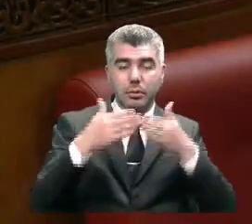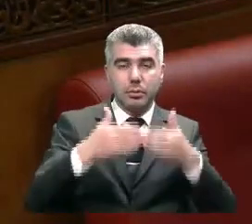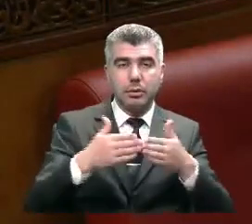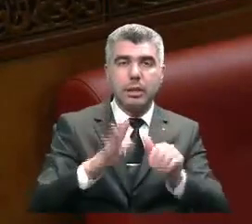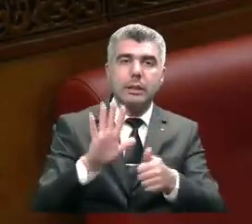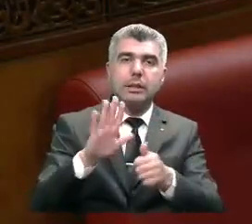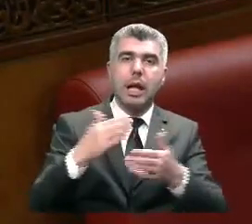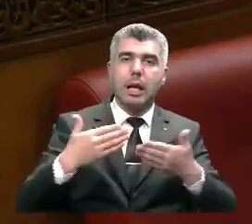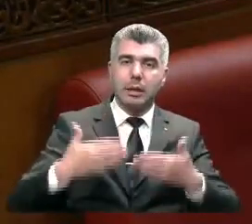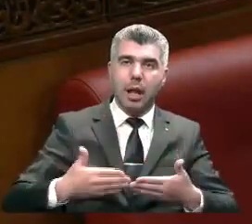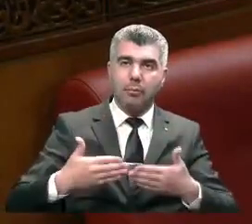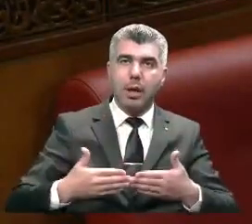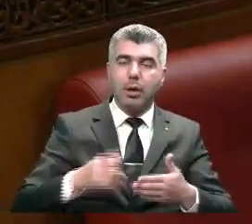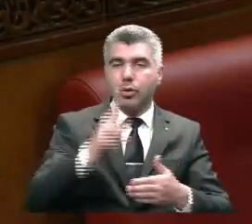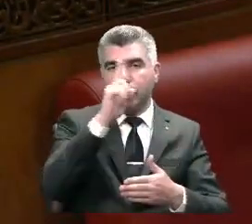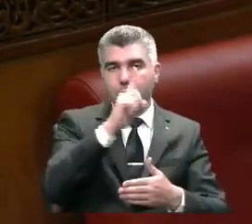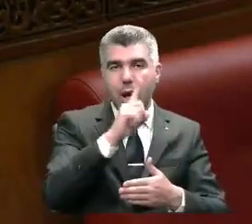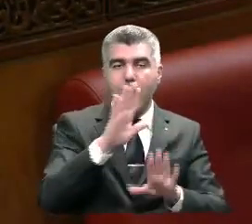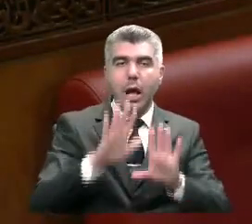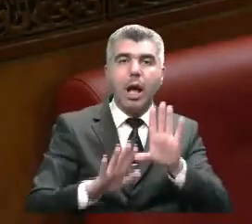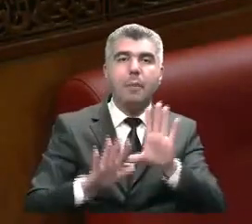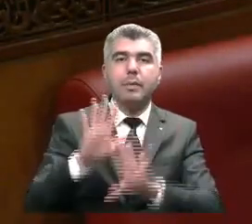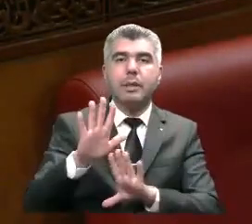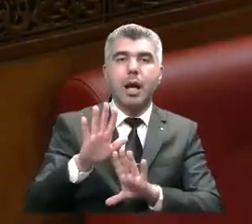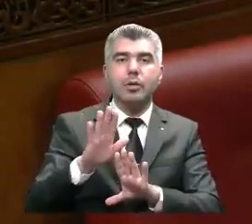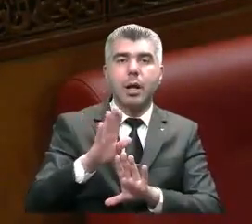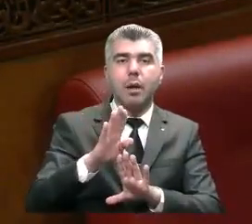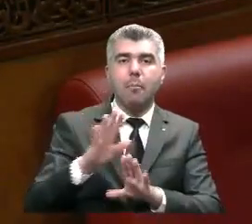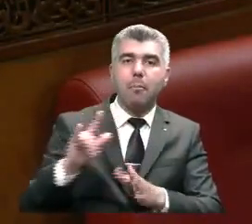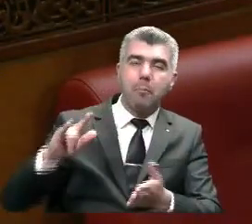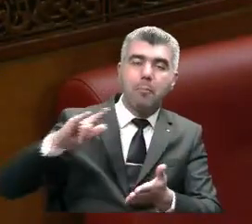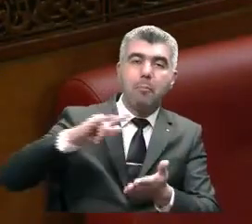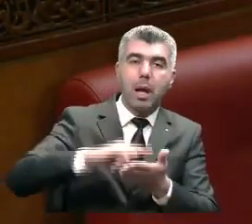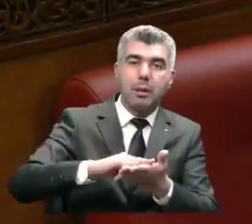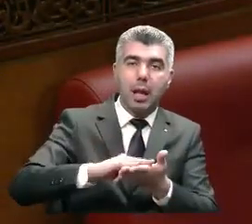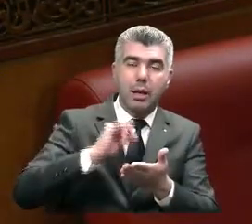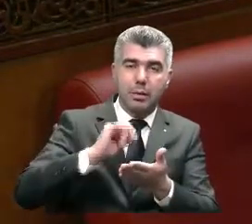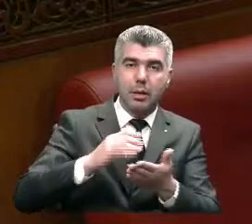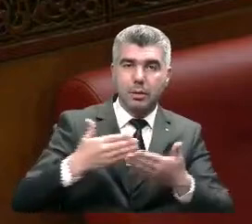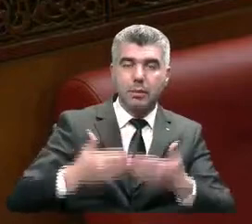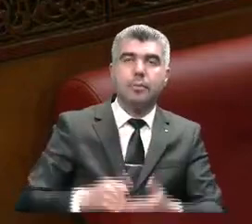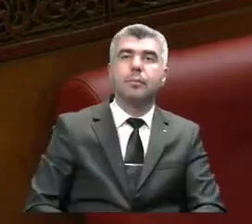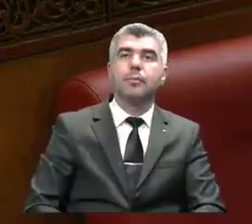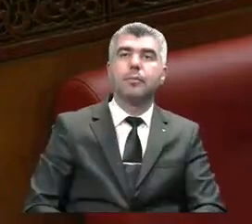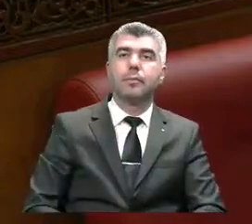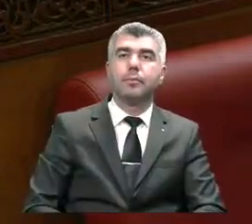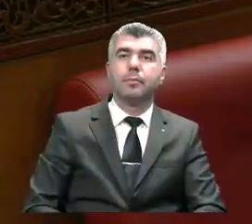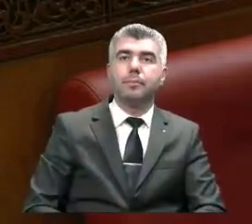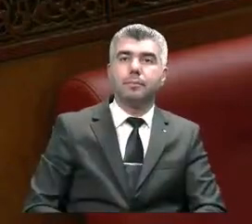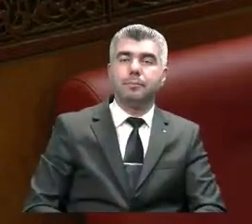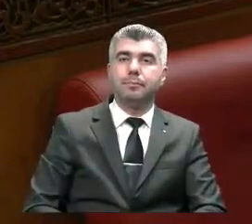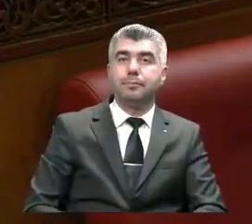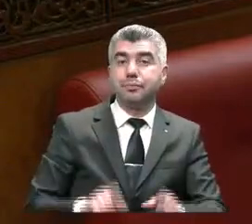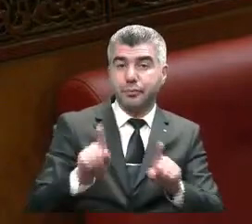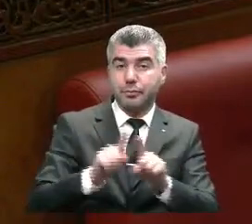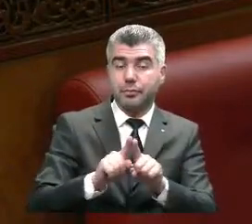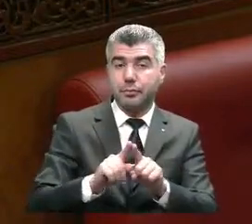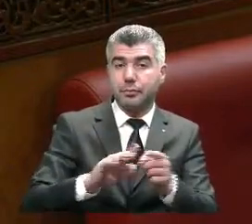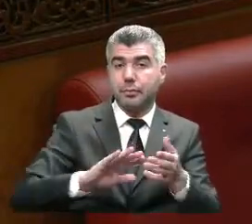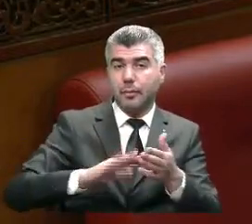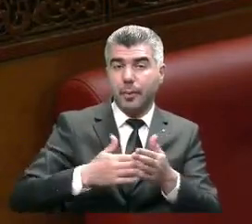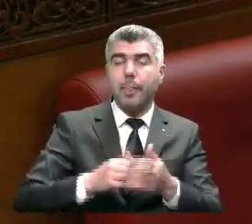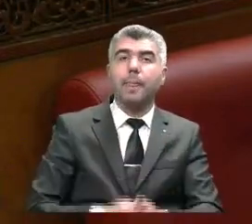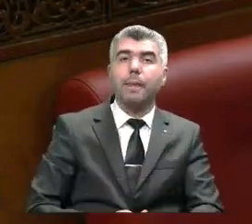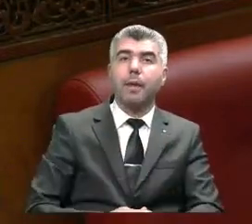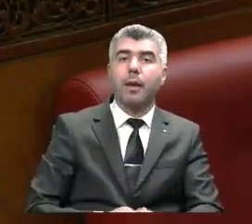حاليا وكذا ان شاء الله 15 مطار دولي عوض مطار محمد الخوس وحدهه حاليا وفي اطار اشراء عفوا